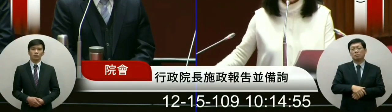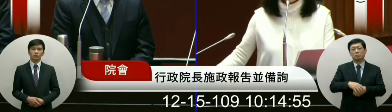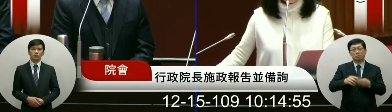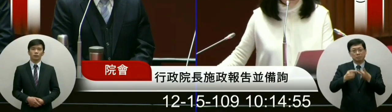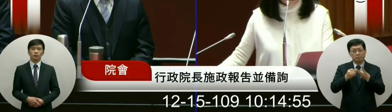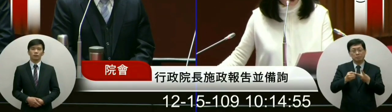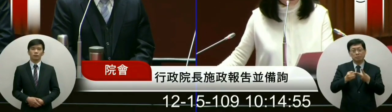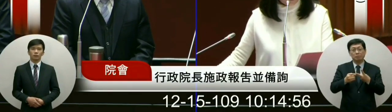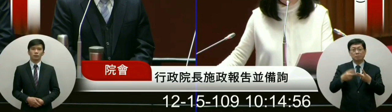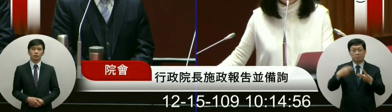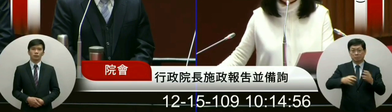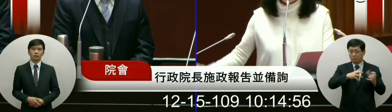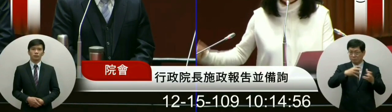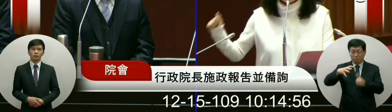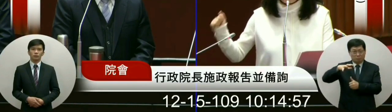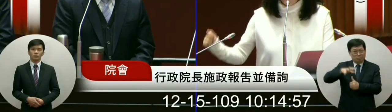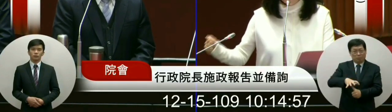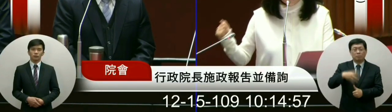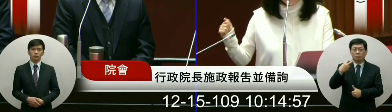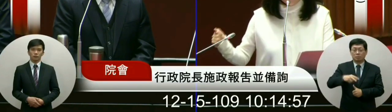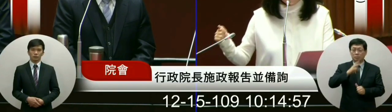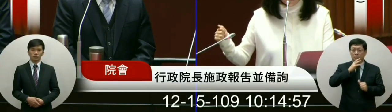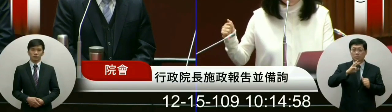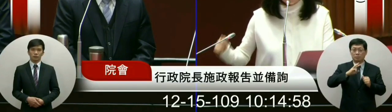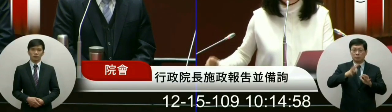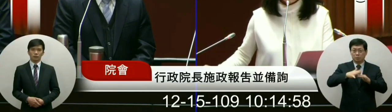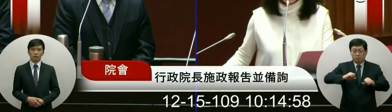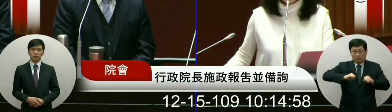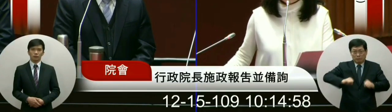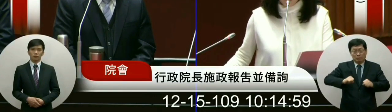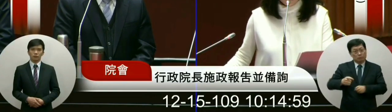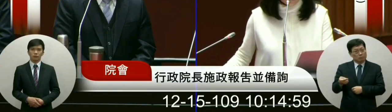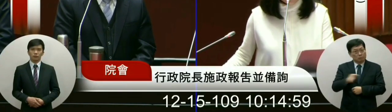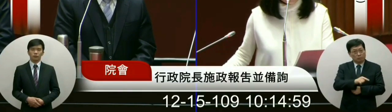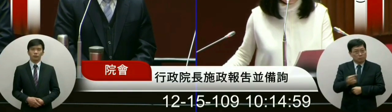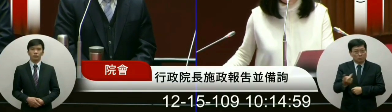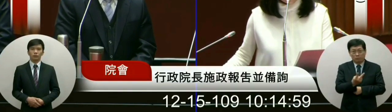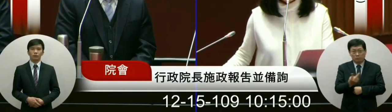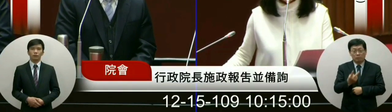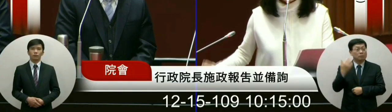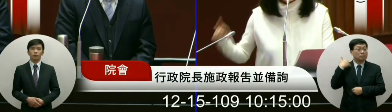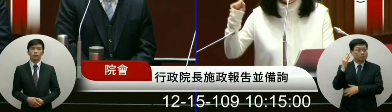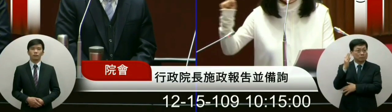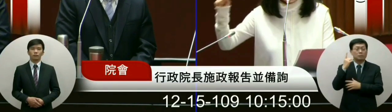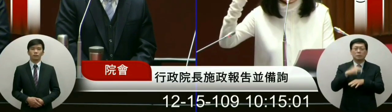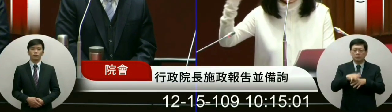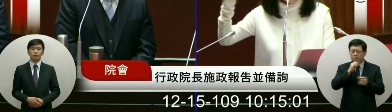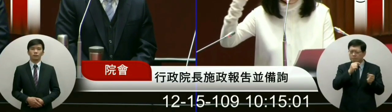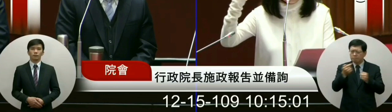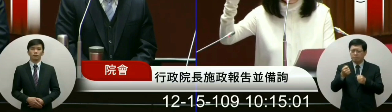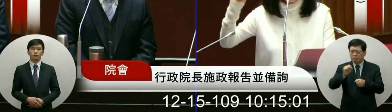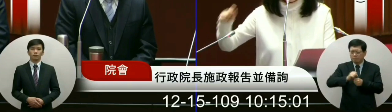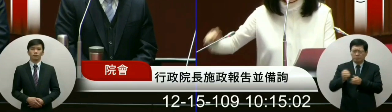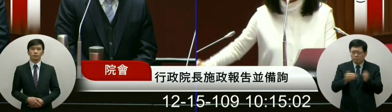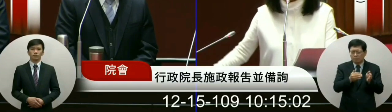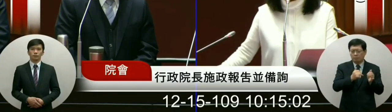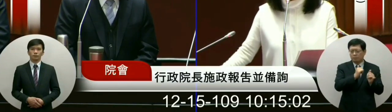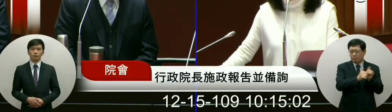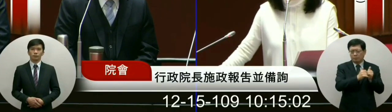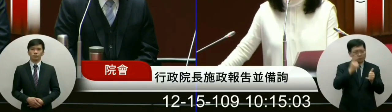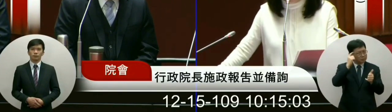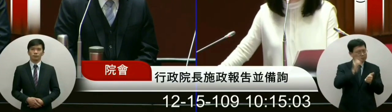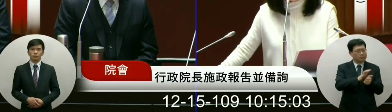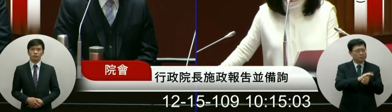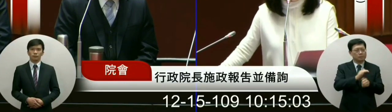三个，在国际压力还有国民健康之间，当年的政府还是会多一点点民意的考